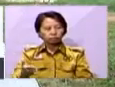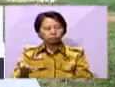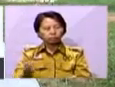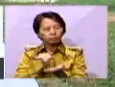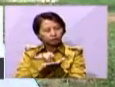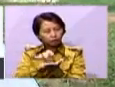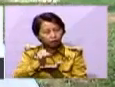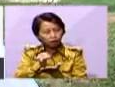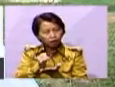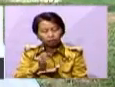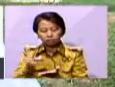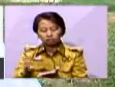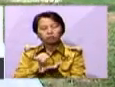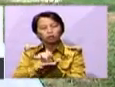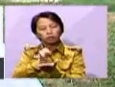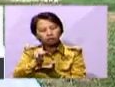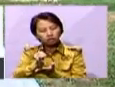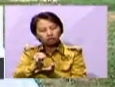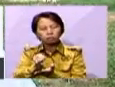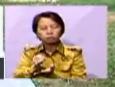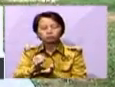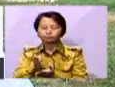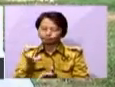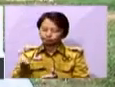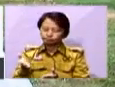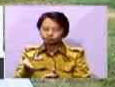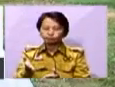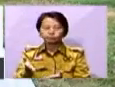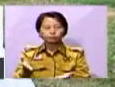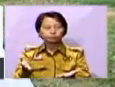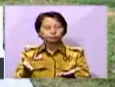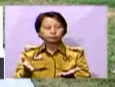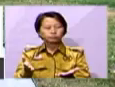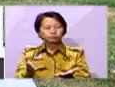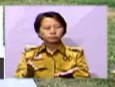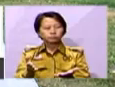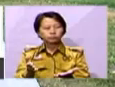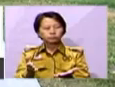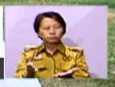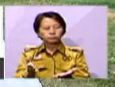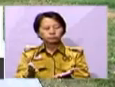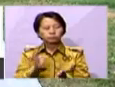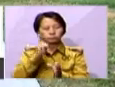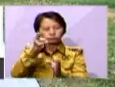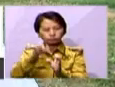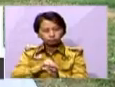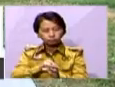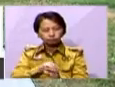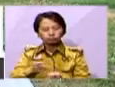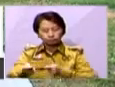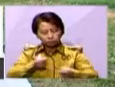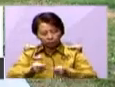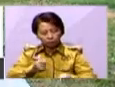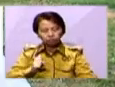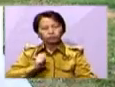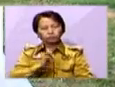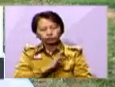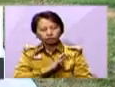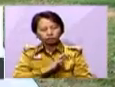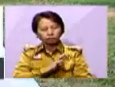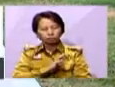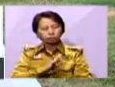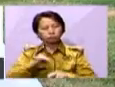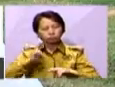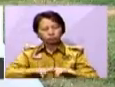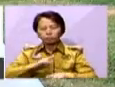keikhlasan dari segi mentadbir bahagian kaki tangan semua dalam